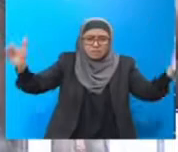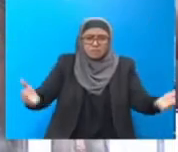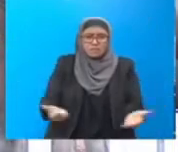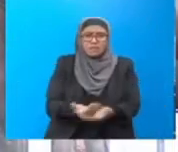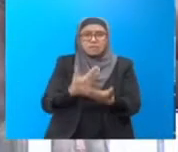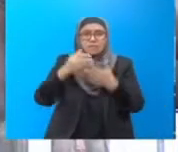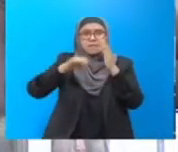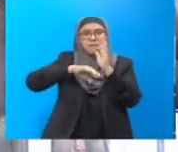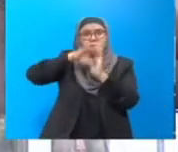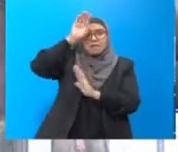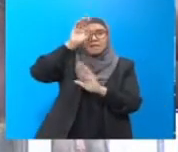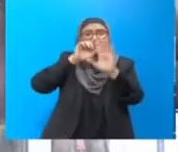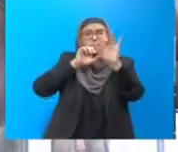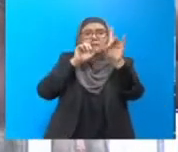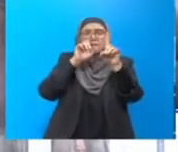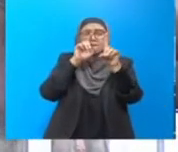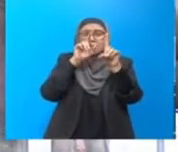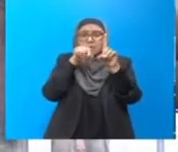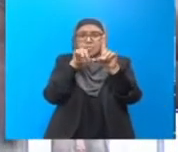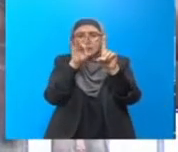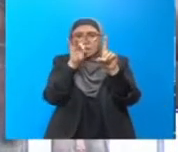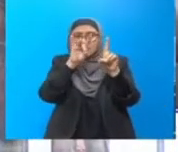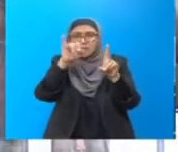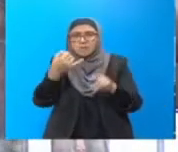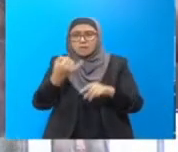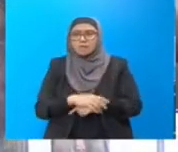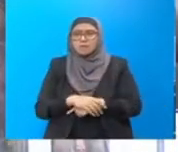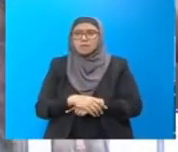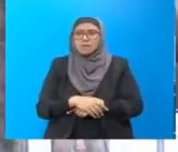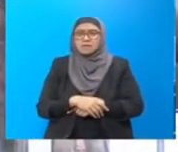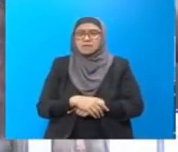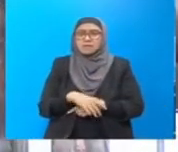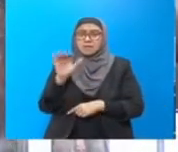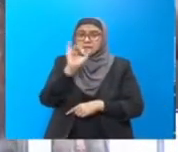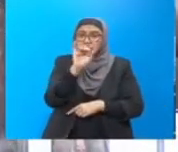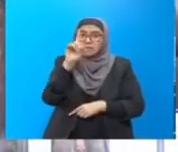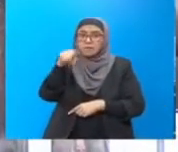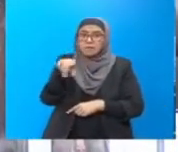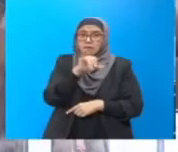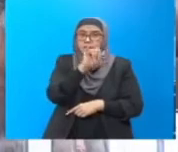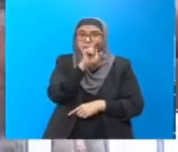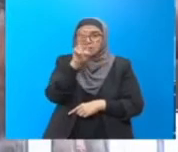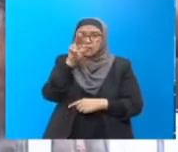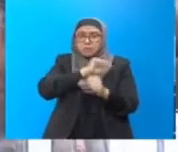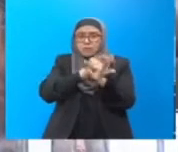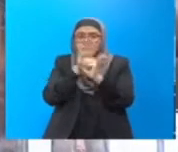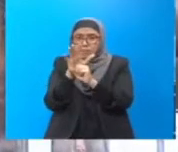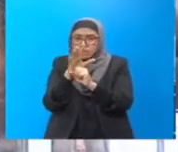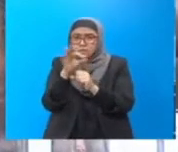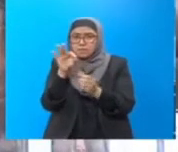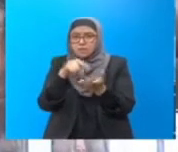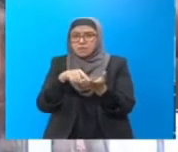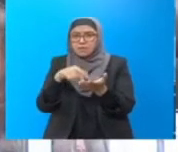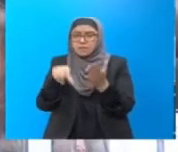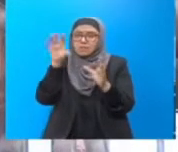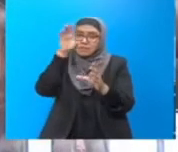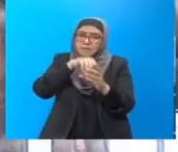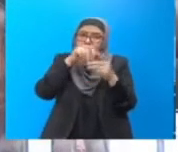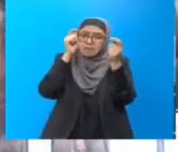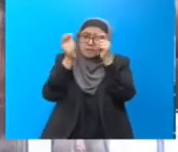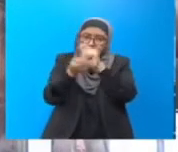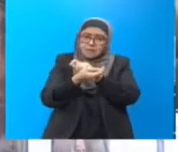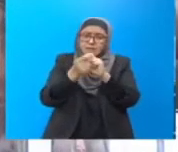juta cuckovic mitos yang dipertua jadi dalam peruntukan peruntukan dan pindahan yang